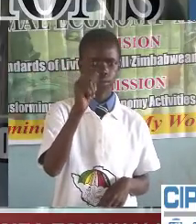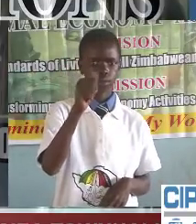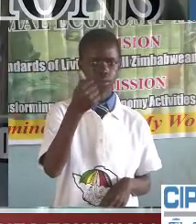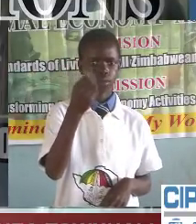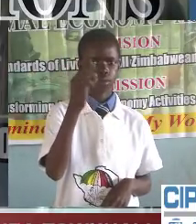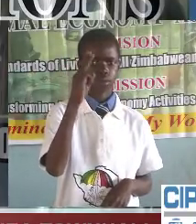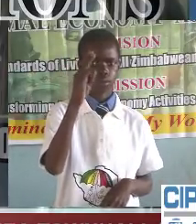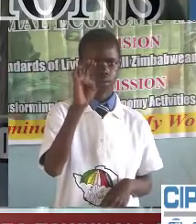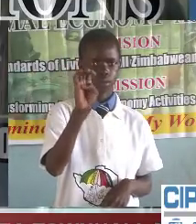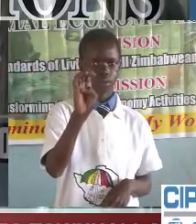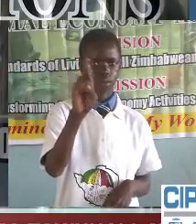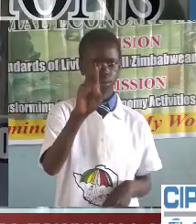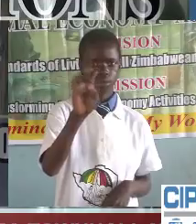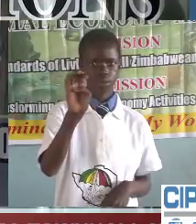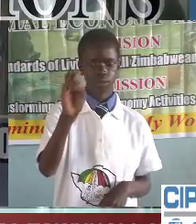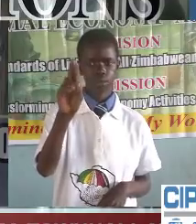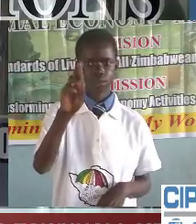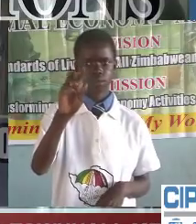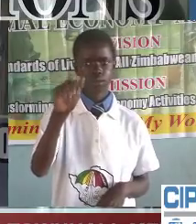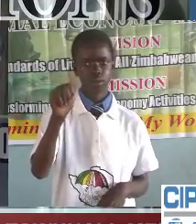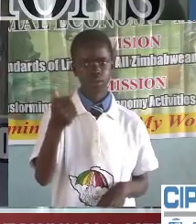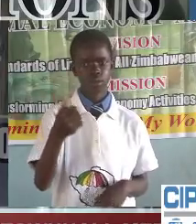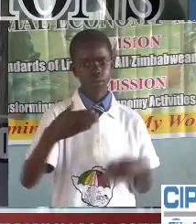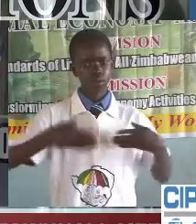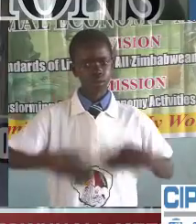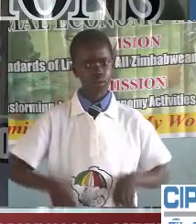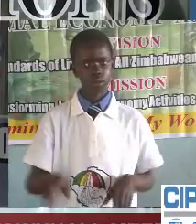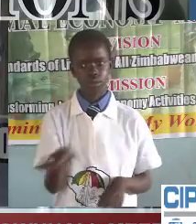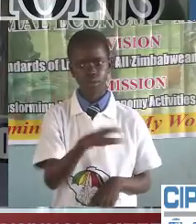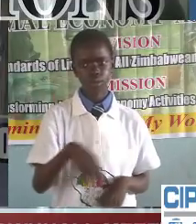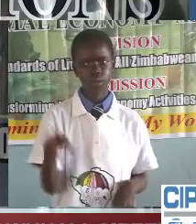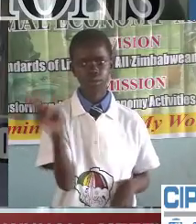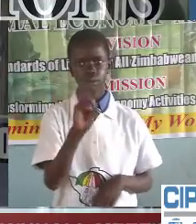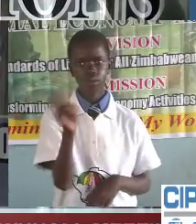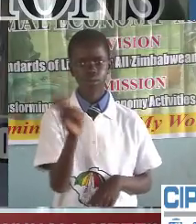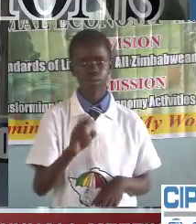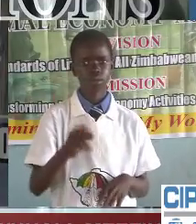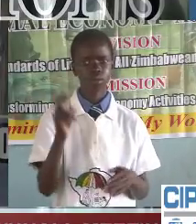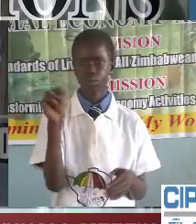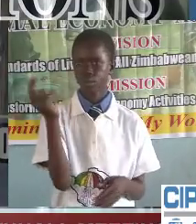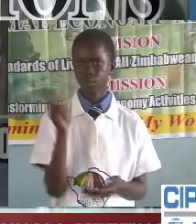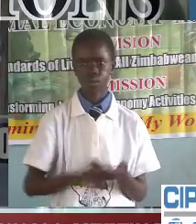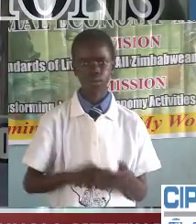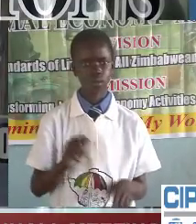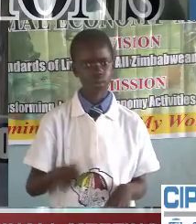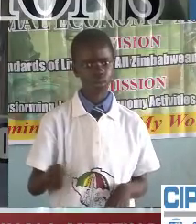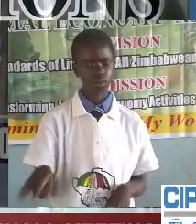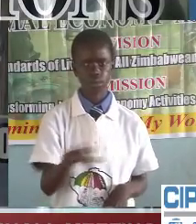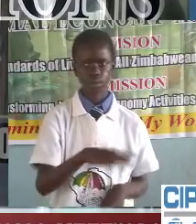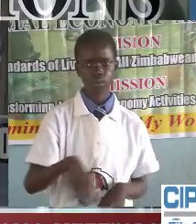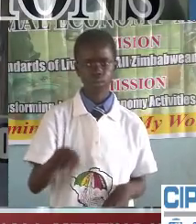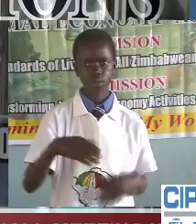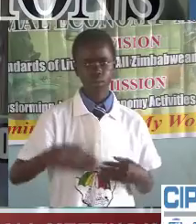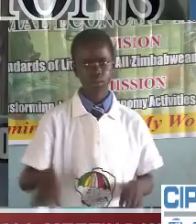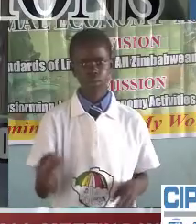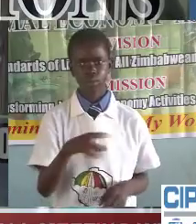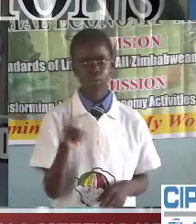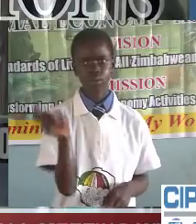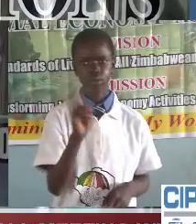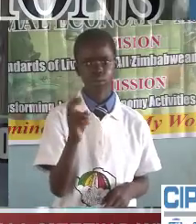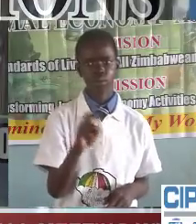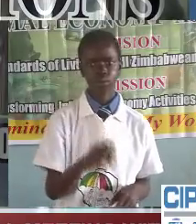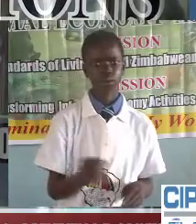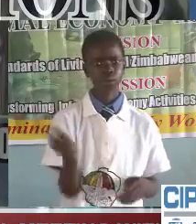Michael Taderera mwana akazvarirwa muno munzvimbo yatiri muno Masvingo. Ndakaenda kuchikoro paDiquint